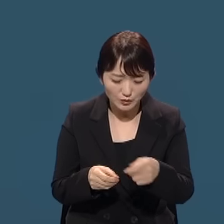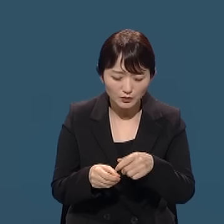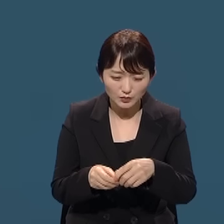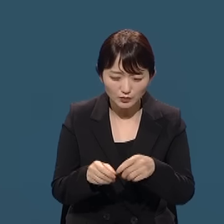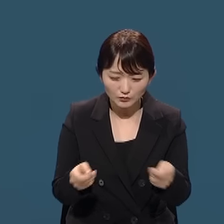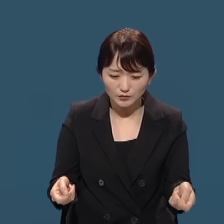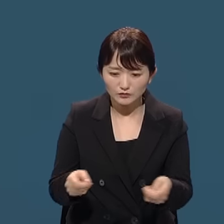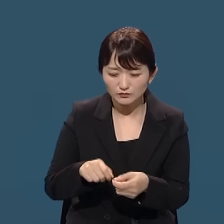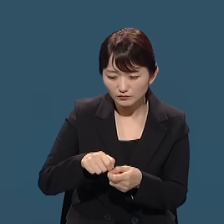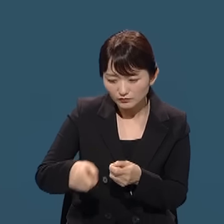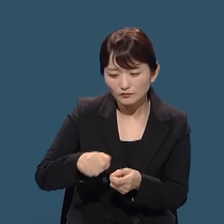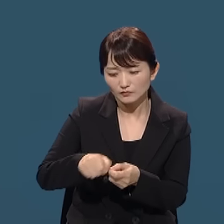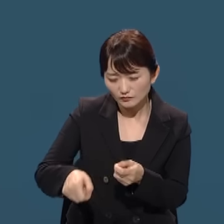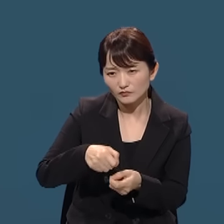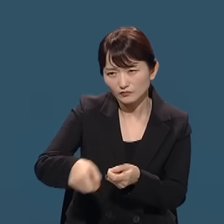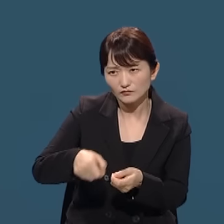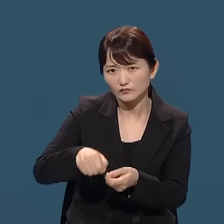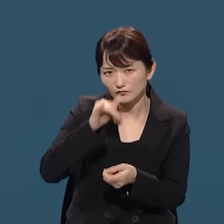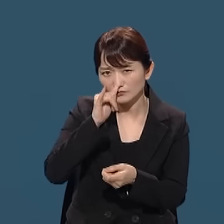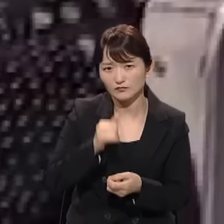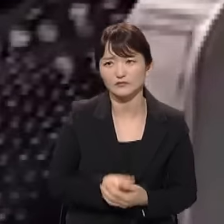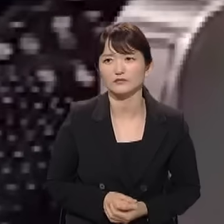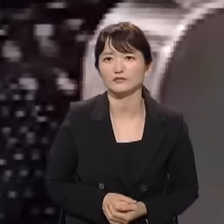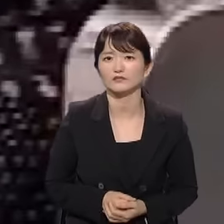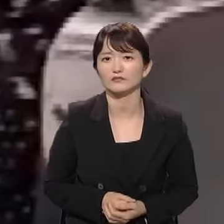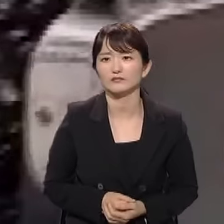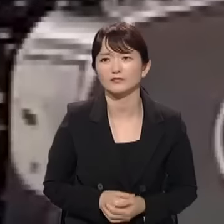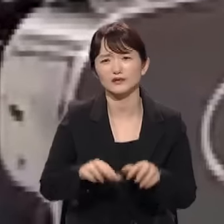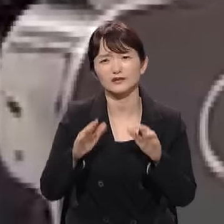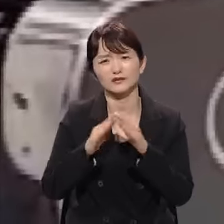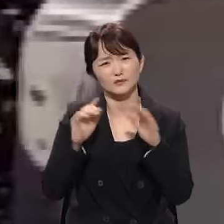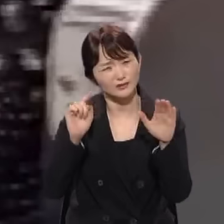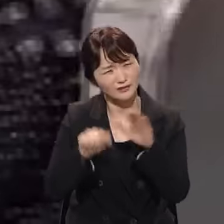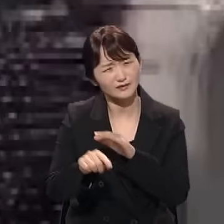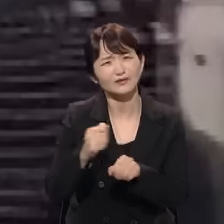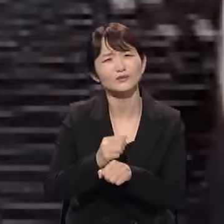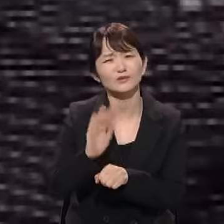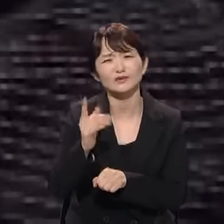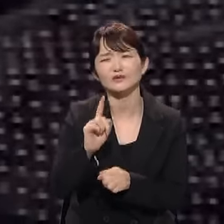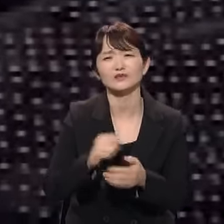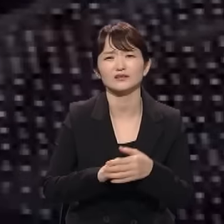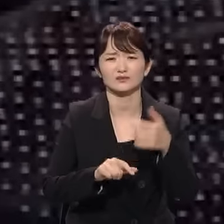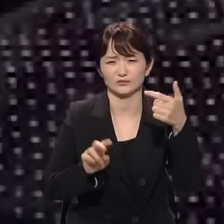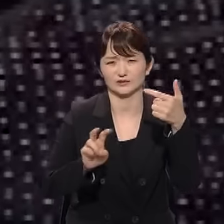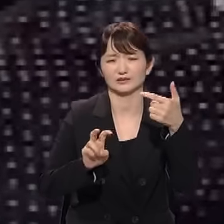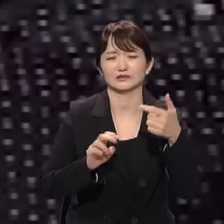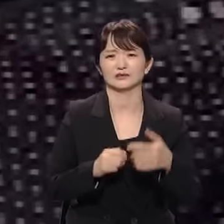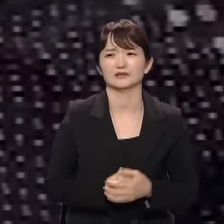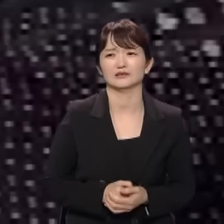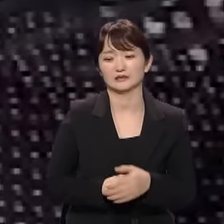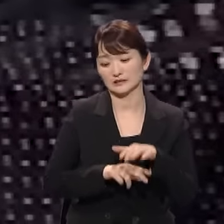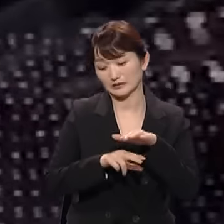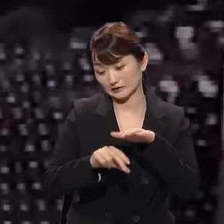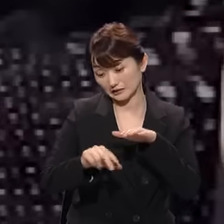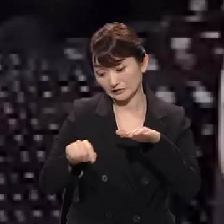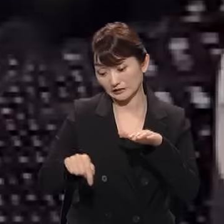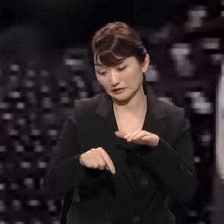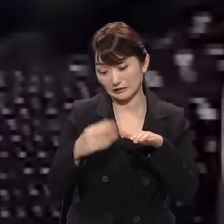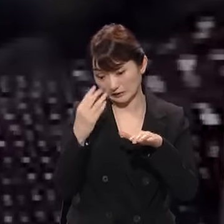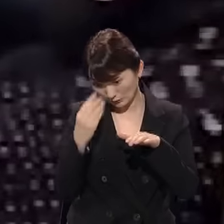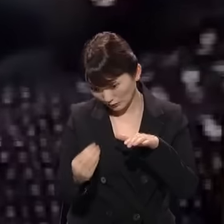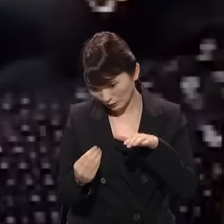콩나물 다듬기를 하고 계십니다. 박 변호사님 집에 가서 하셔도 될 것 같은데. 제가 6월 20일 날 지하철에서